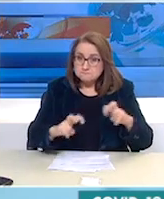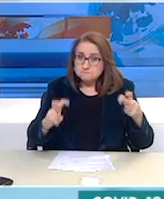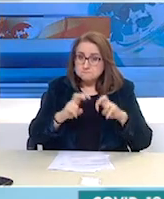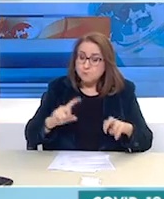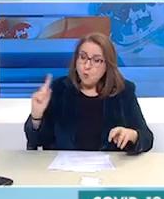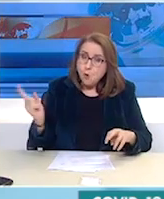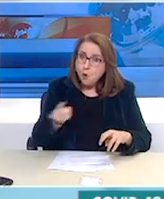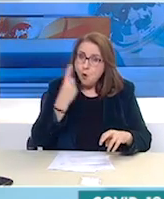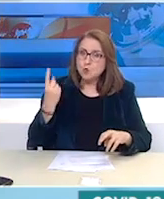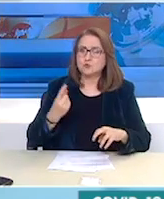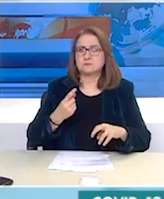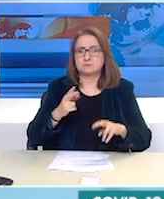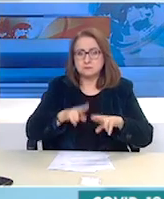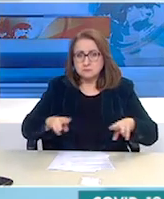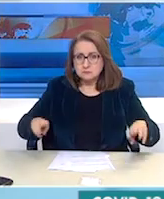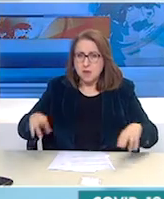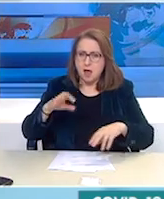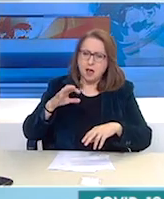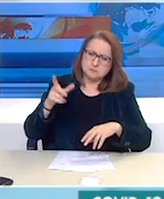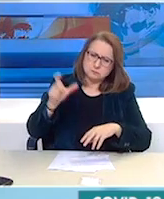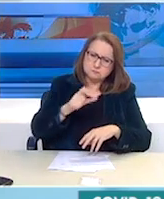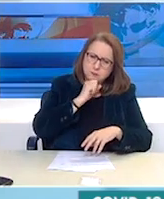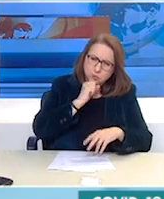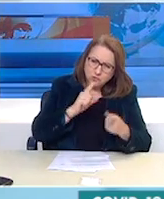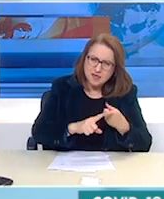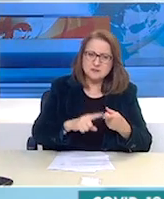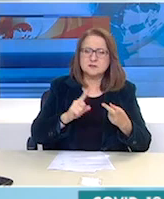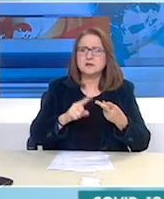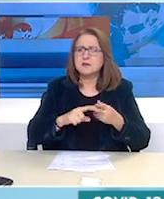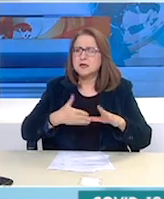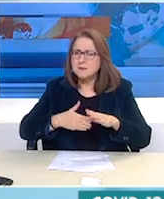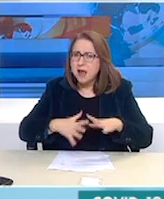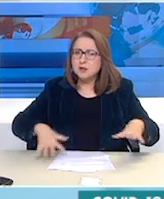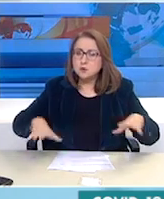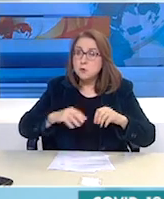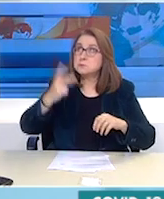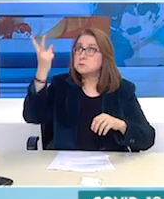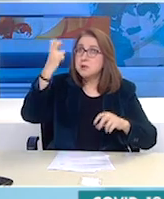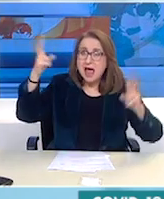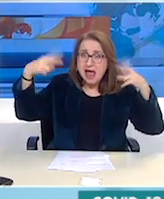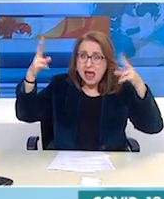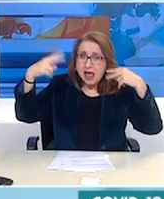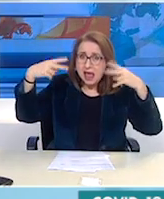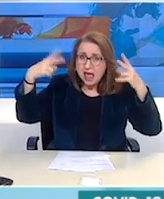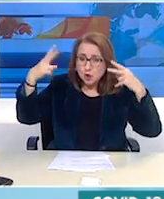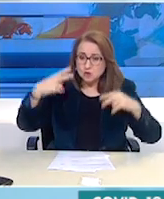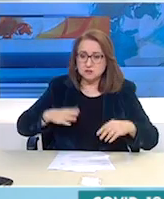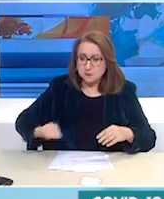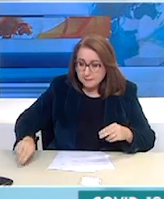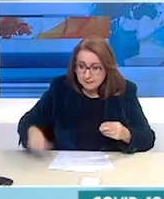και των φιλοξενουμένων. Επιπλέον ελήφθη υλικό για καλλιέργεια από επιφάνειες, κλιματιστικές μονάδες και χώρους